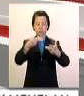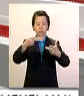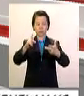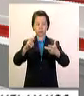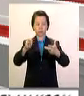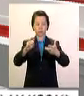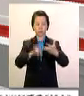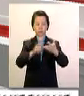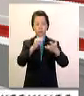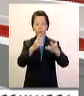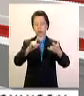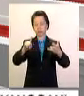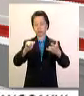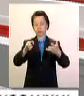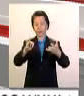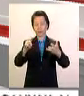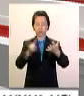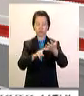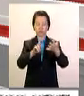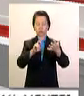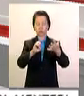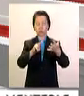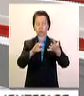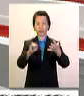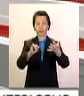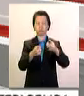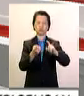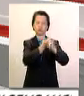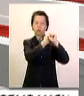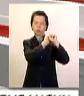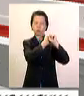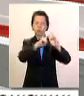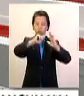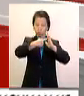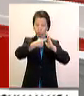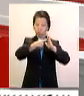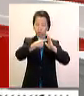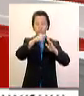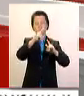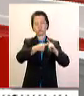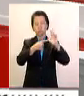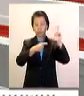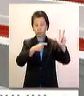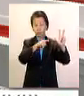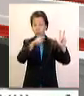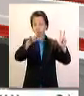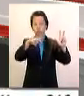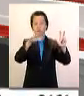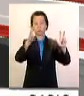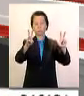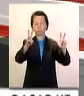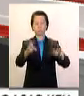Hakimi Haikan Nordin, Muhammad Zaidi Muhammad Nordin dan Ronnie Jesus digantung berkuat kuasa di antara Mac dan Jun lalu.